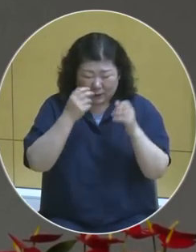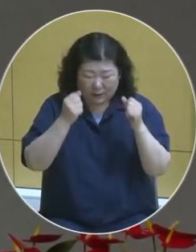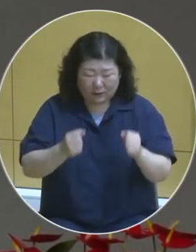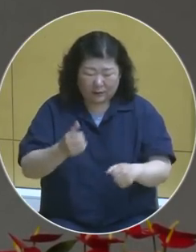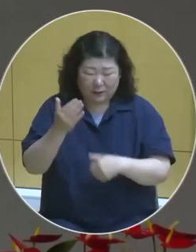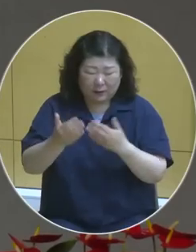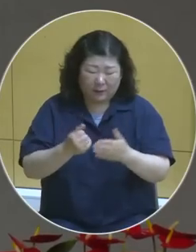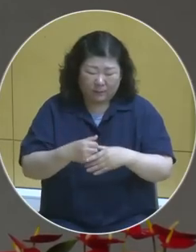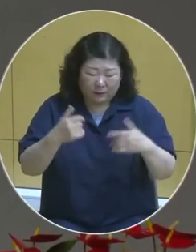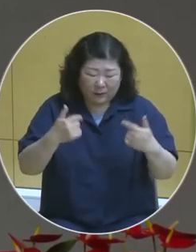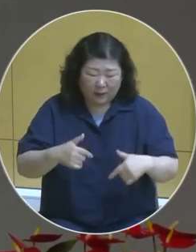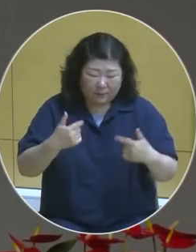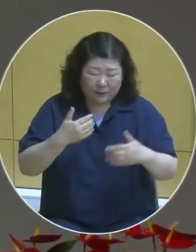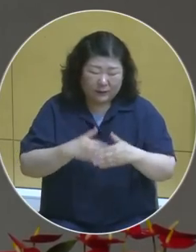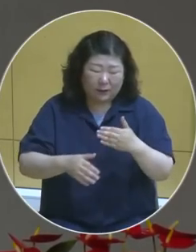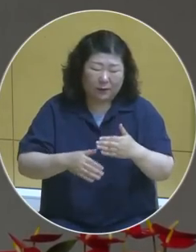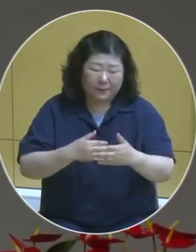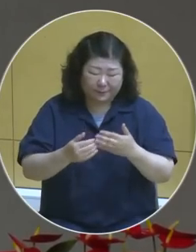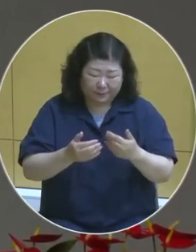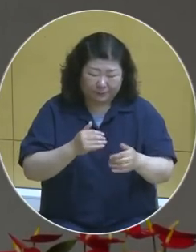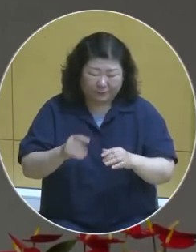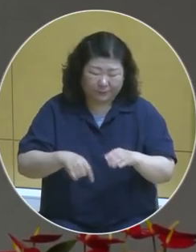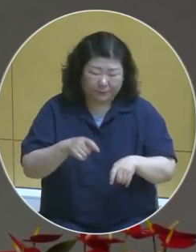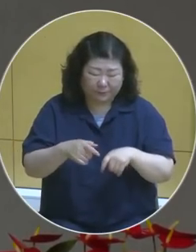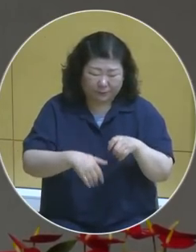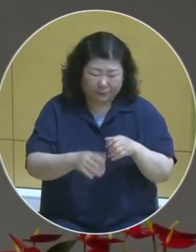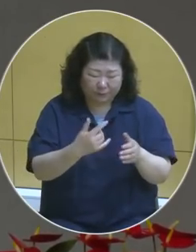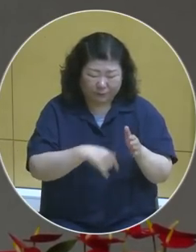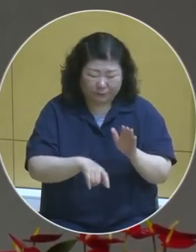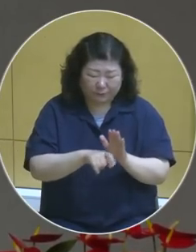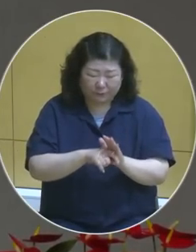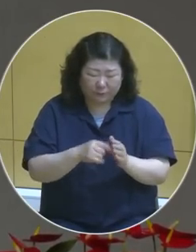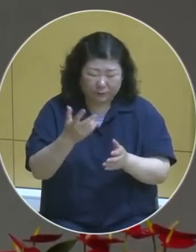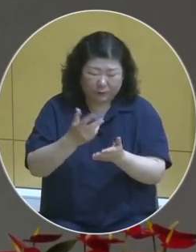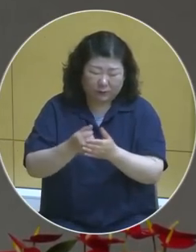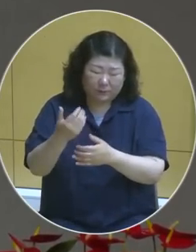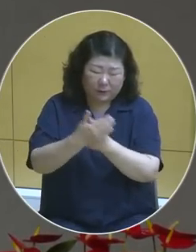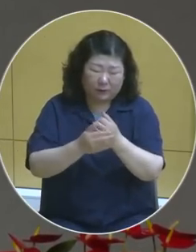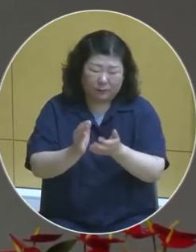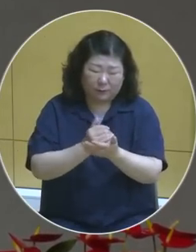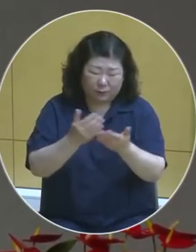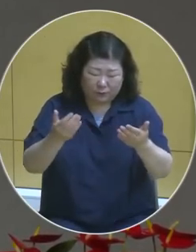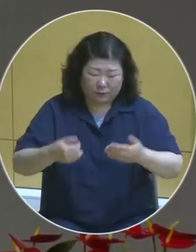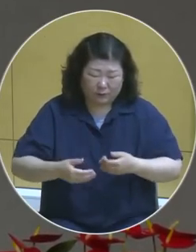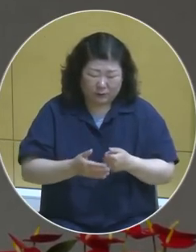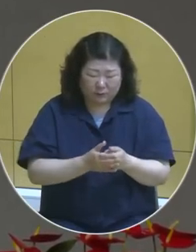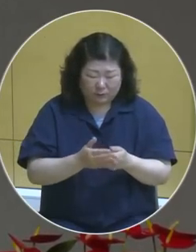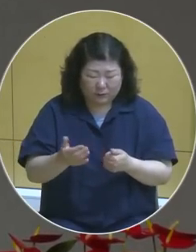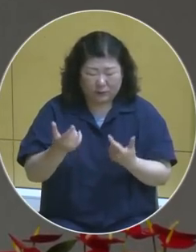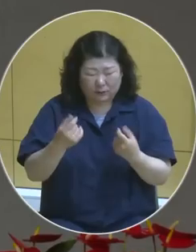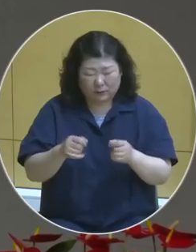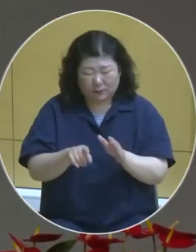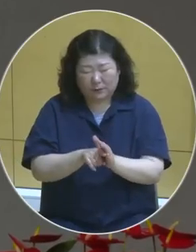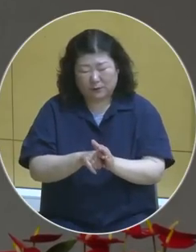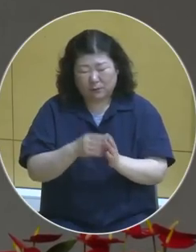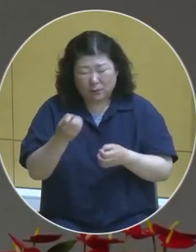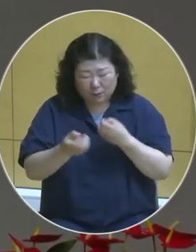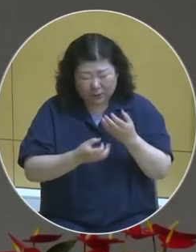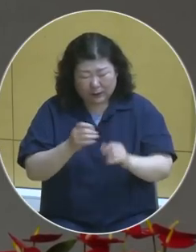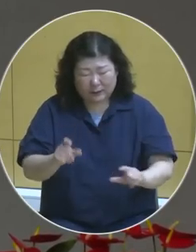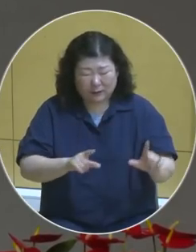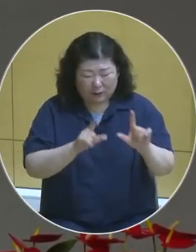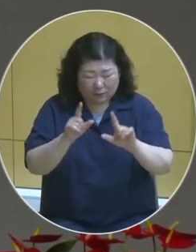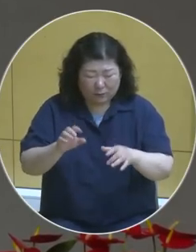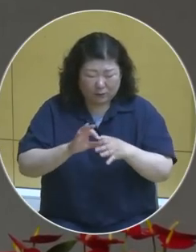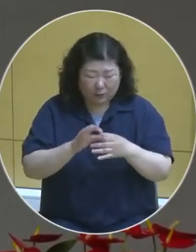하나님은 날마다 체험하며 걸어갈 수 있도록 주님께서 은혜를 베풀어 주셨사오니 이 믿음의 고백을 삶을 통해 함께